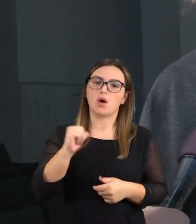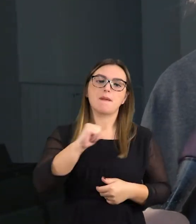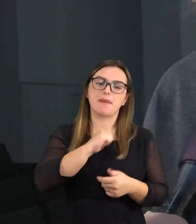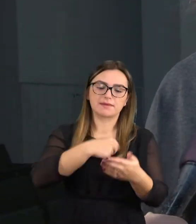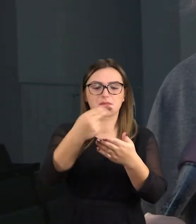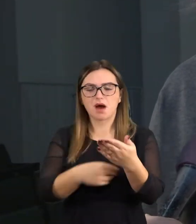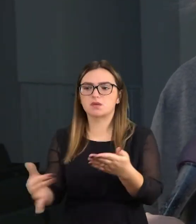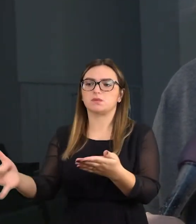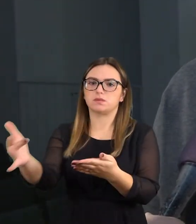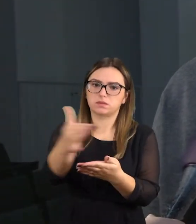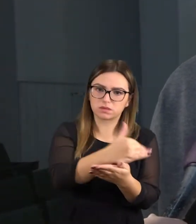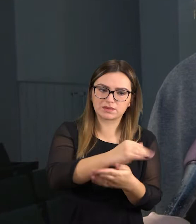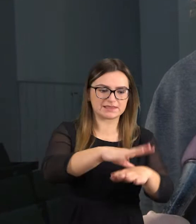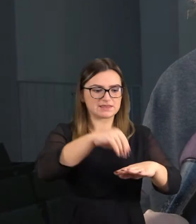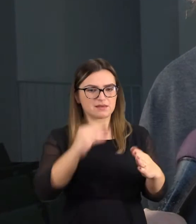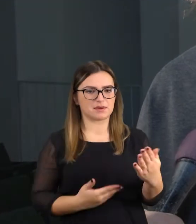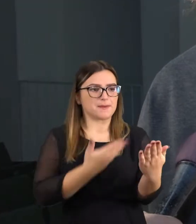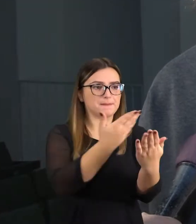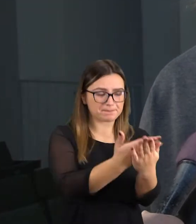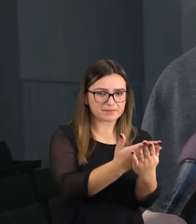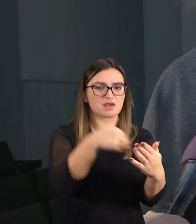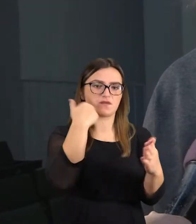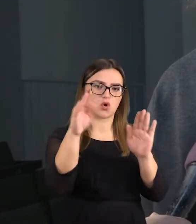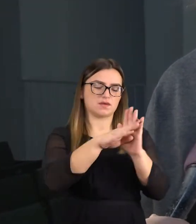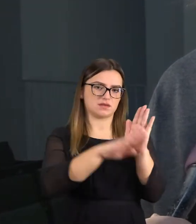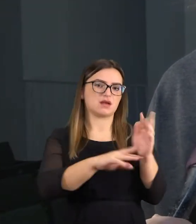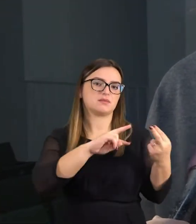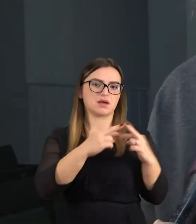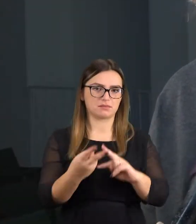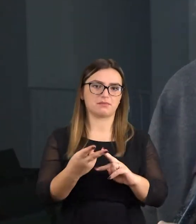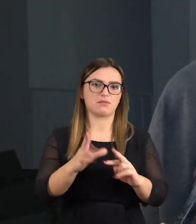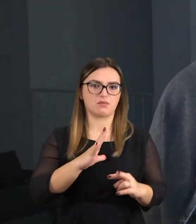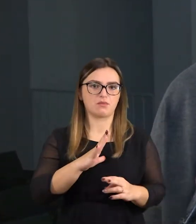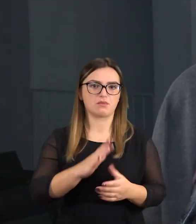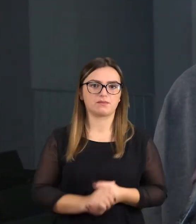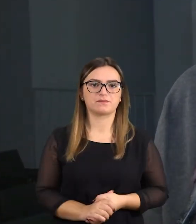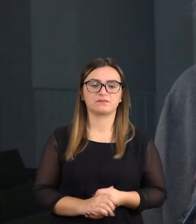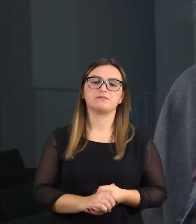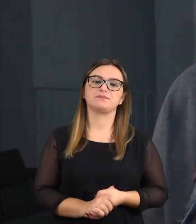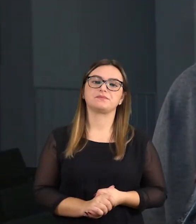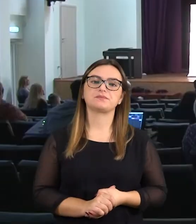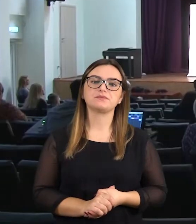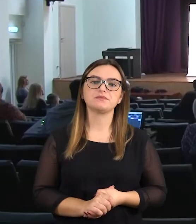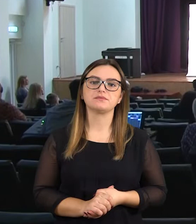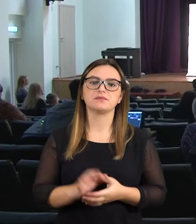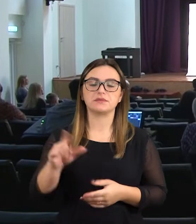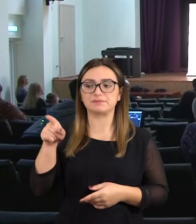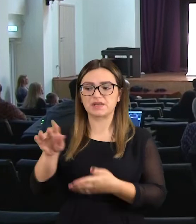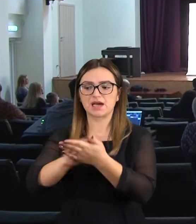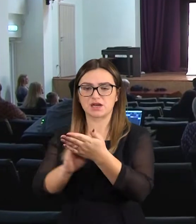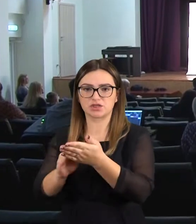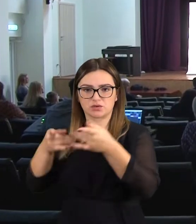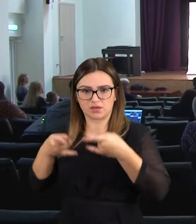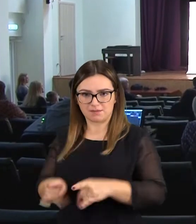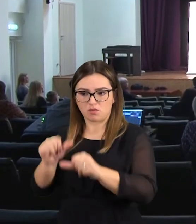parašus, rinkau daugybę parašų, jie buvo pristatyti į Seimą tie parašai, ir vis tik reikalas išjudėjo ir tada jie pakeitė statymą. Simono Daukanto